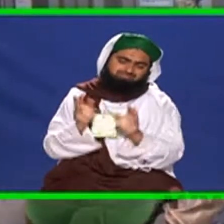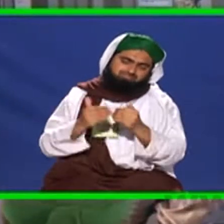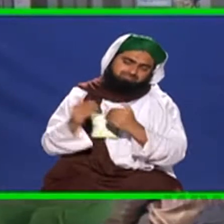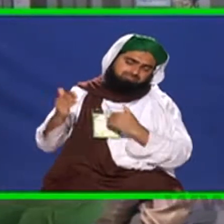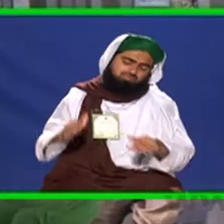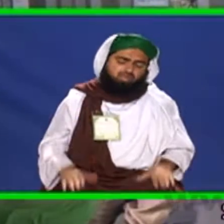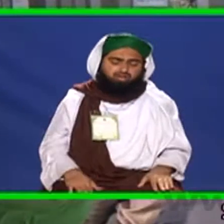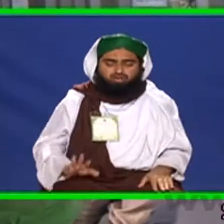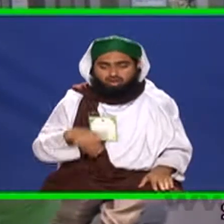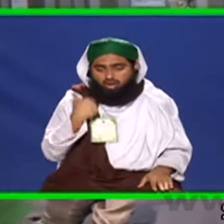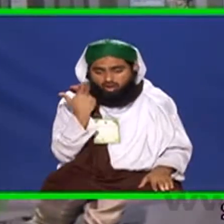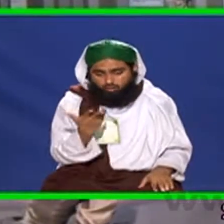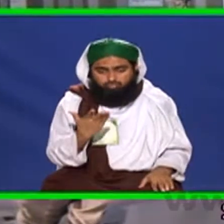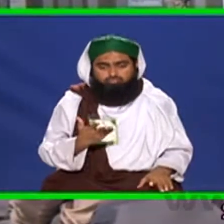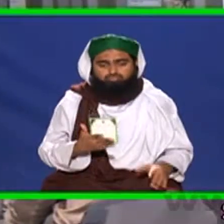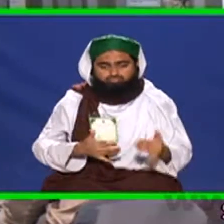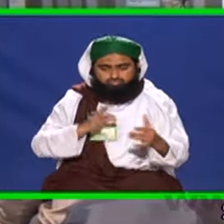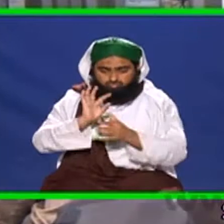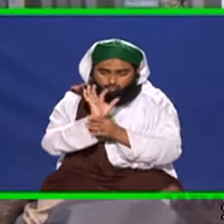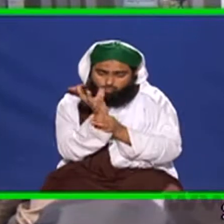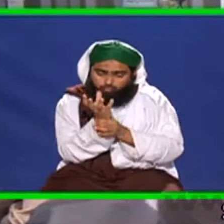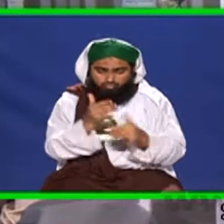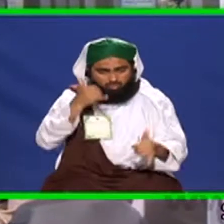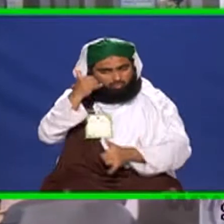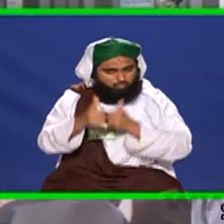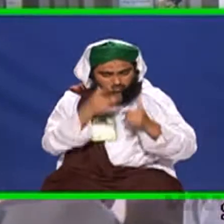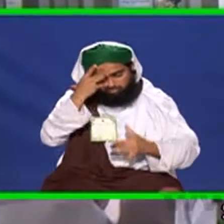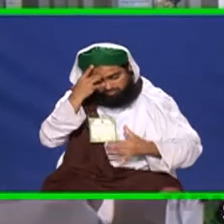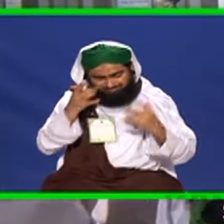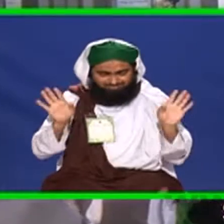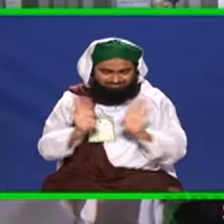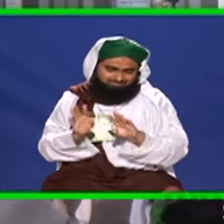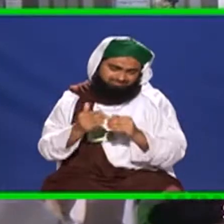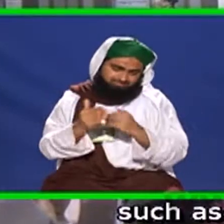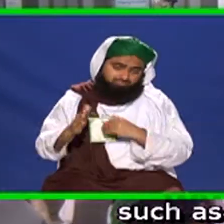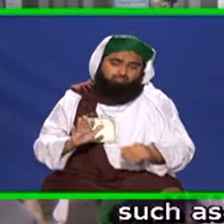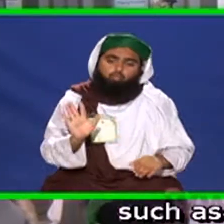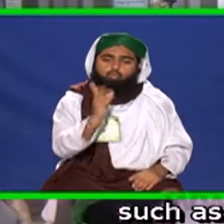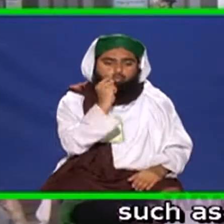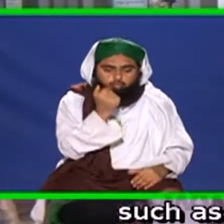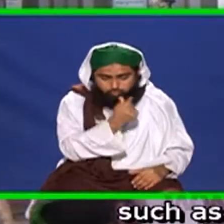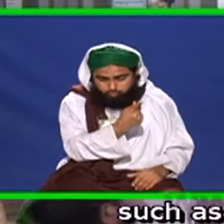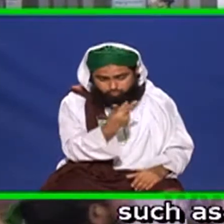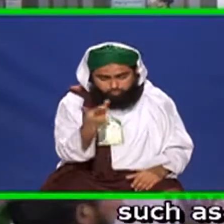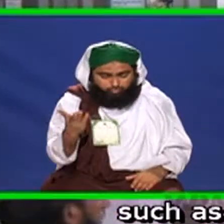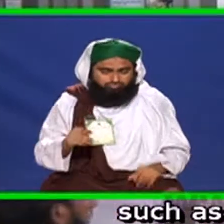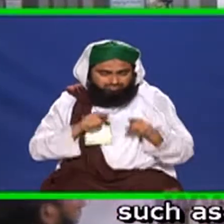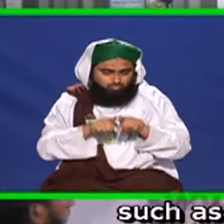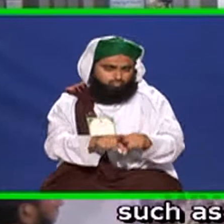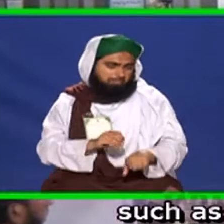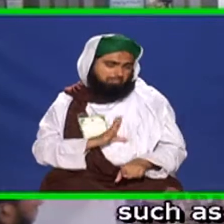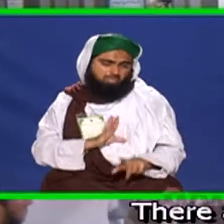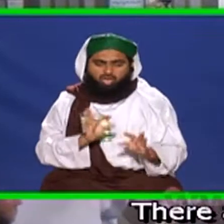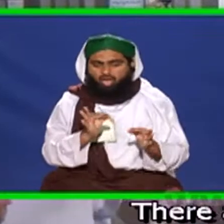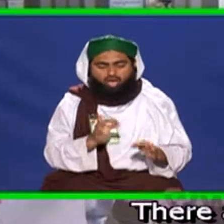बचा कि अगर दुनिया में आसमानी पड़ गई, दुनिया में कुछ रुसवाई हो गई, जैसे बेशुमार भाई हमारे सुन्नतों